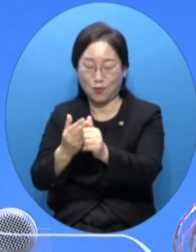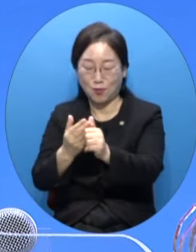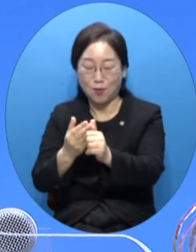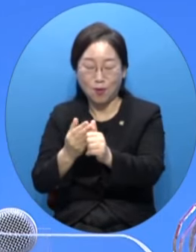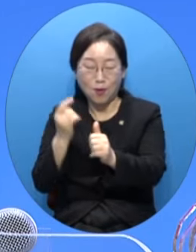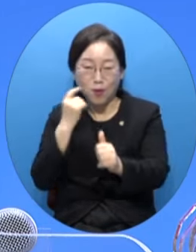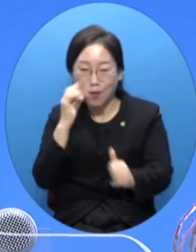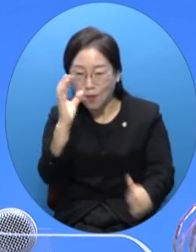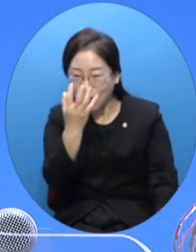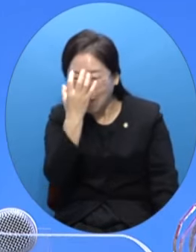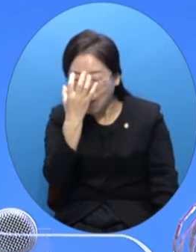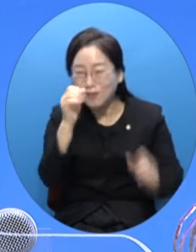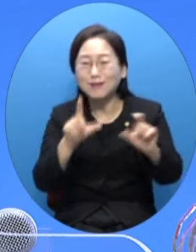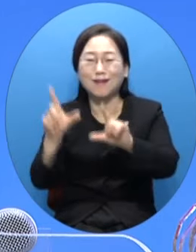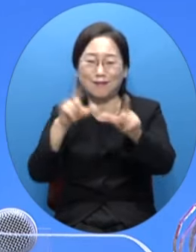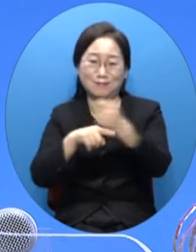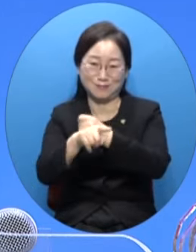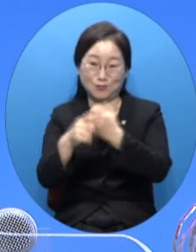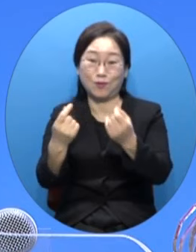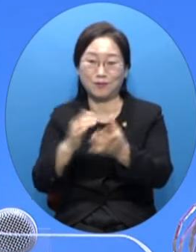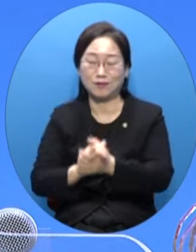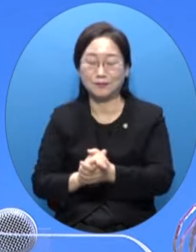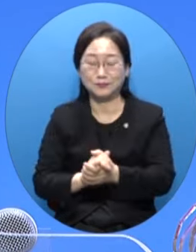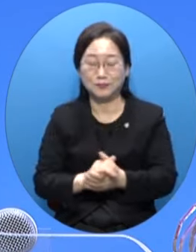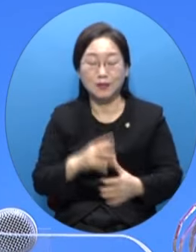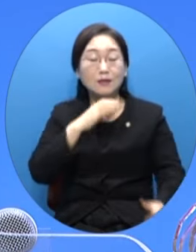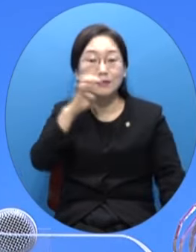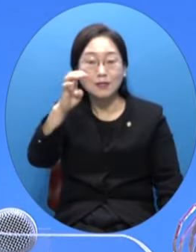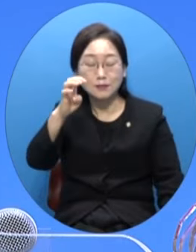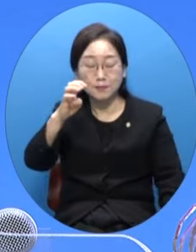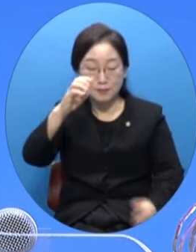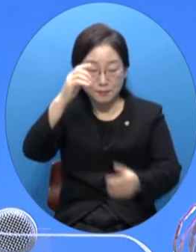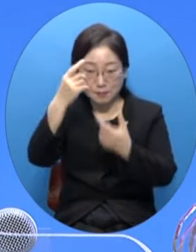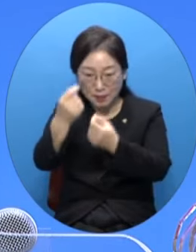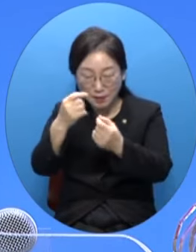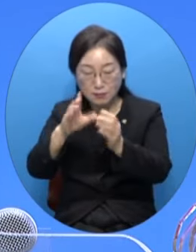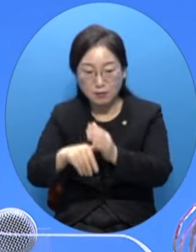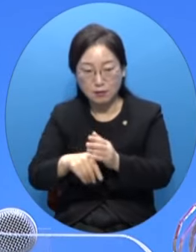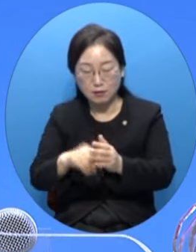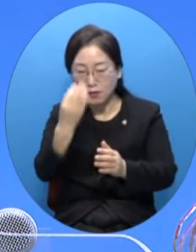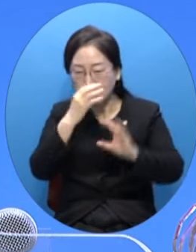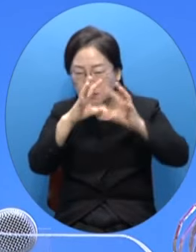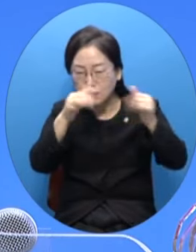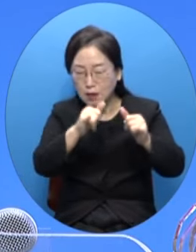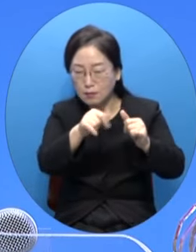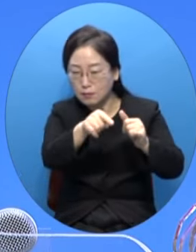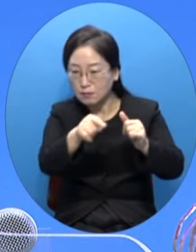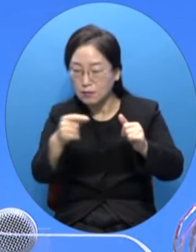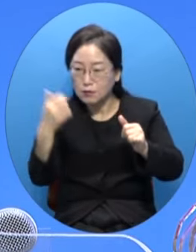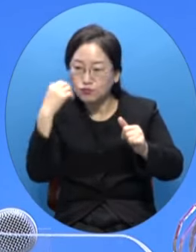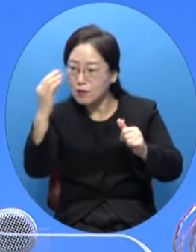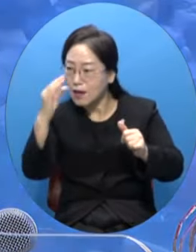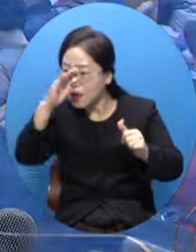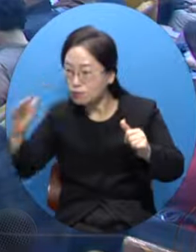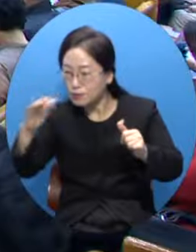40세가 되었을 때 그는 애굽 사람이 자기 동족인 이스라엘 사람을 학대하는 것을 보고 그를 쳐